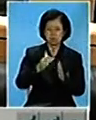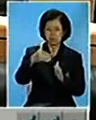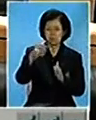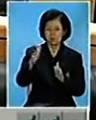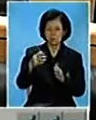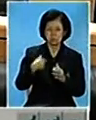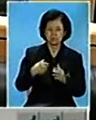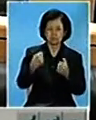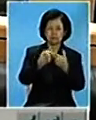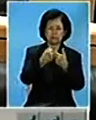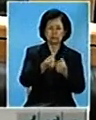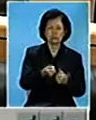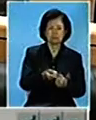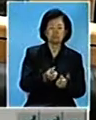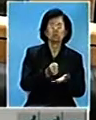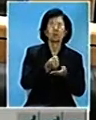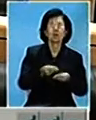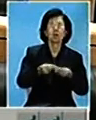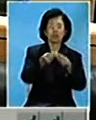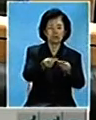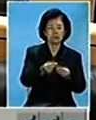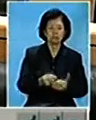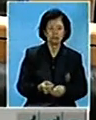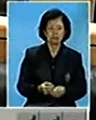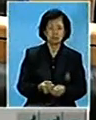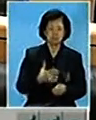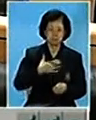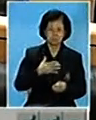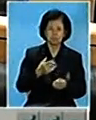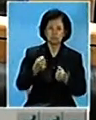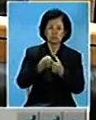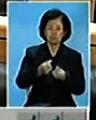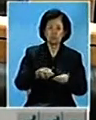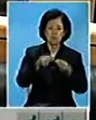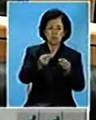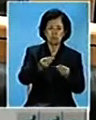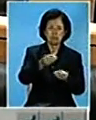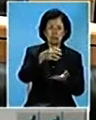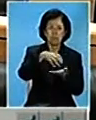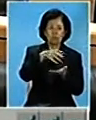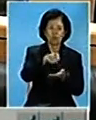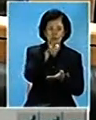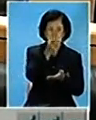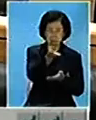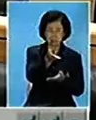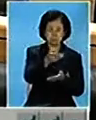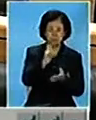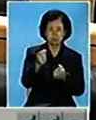ๆผมไปต่อสู้ให้กับท่านที่ผมไปต่อสู้ให้กับท่านนะครับเพื่อบอกท่านว่าท่านต้องเข้มแข็งไงครับ